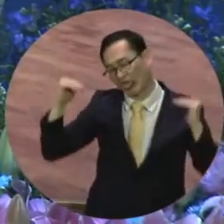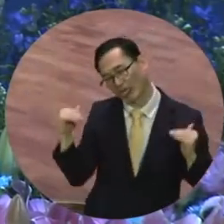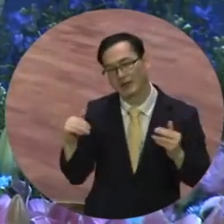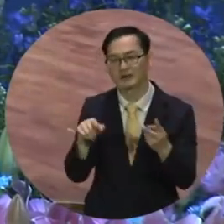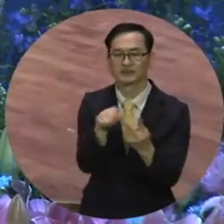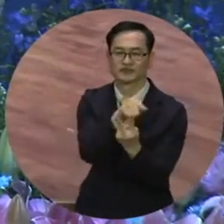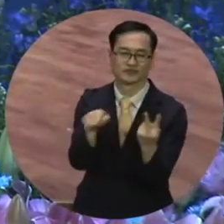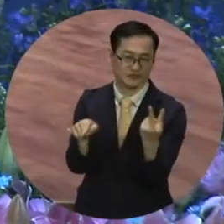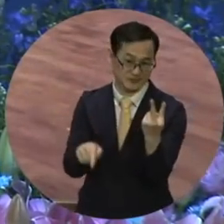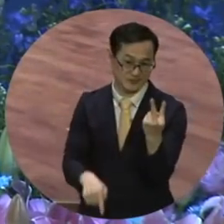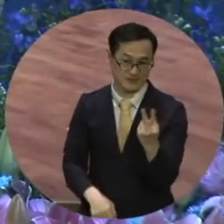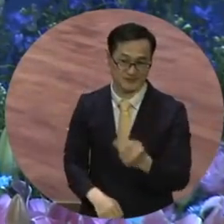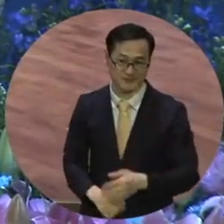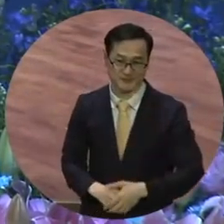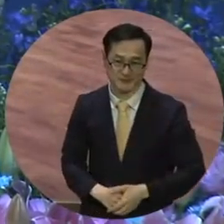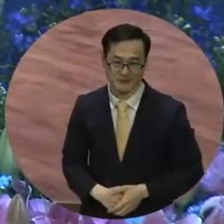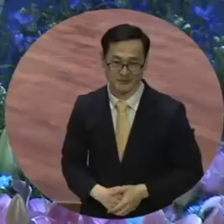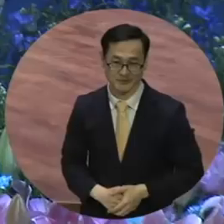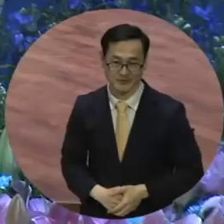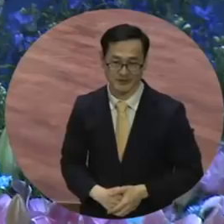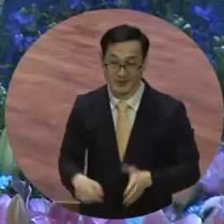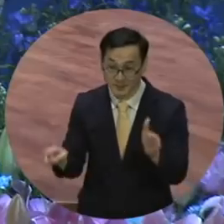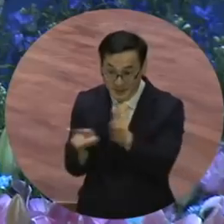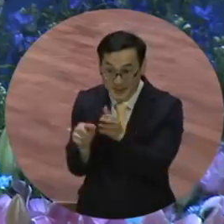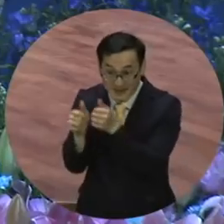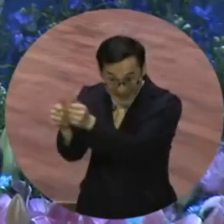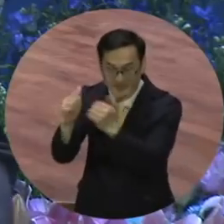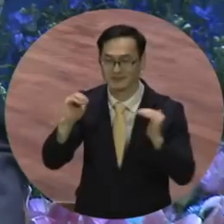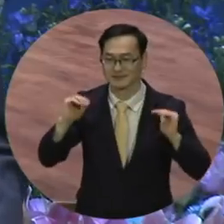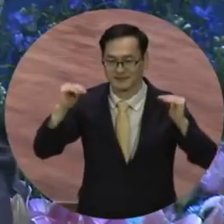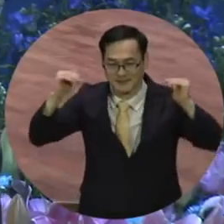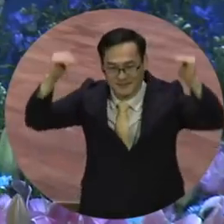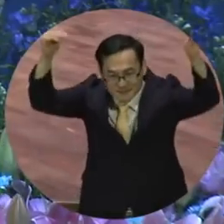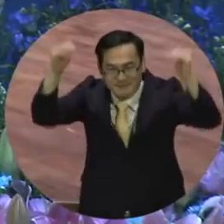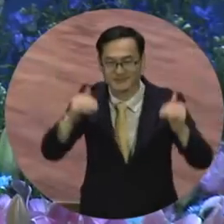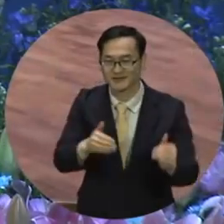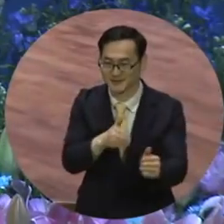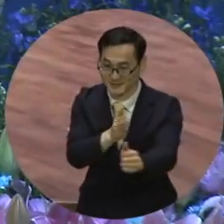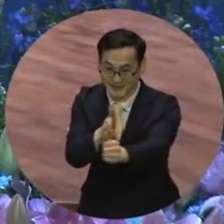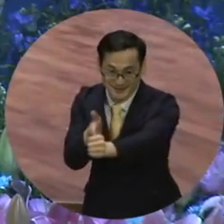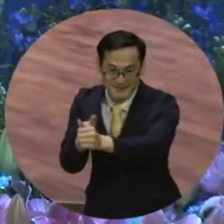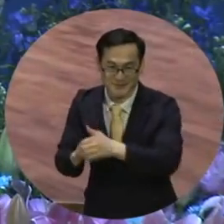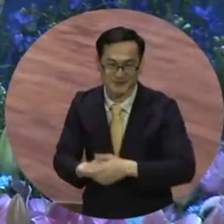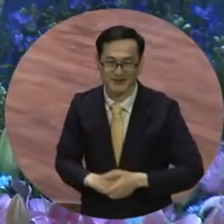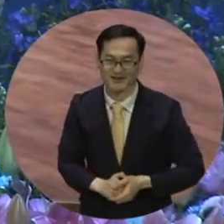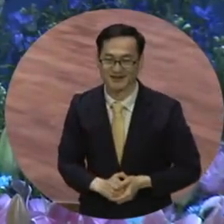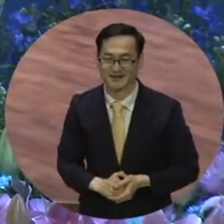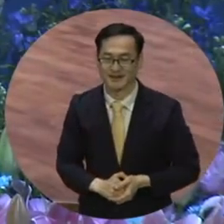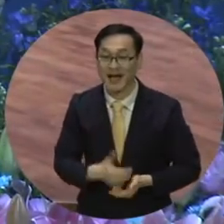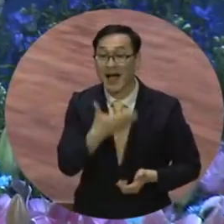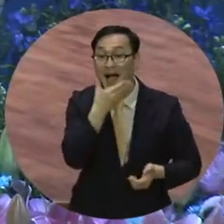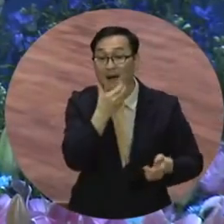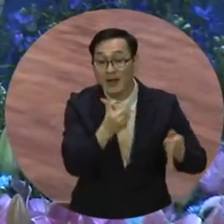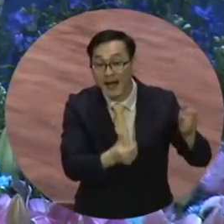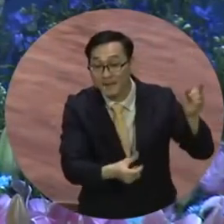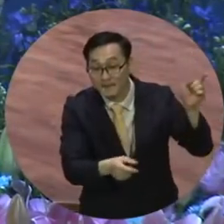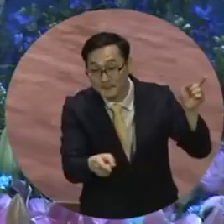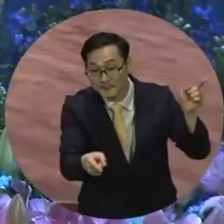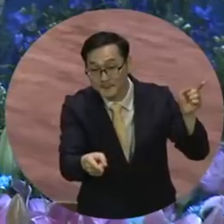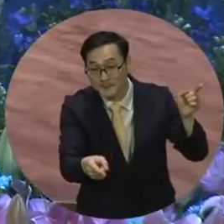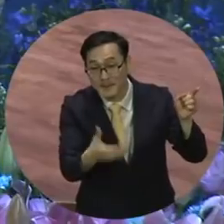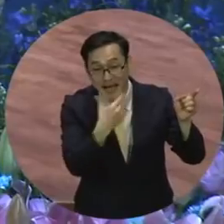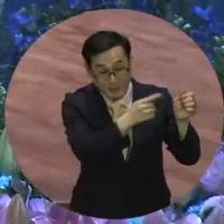믿음대로 될지어다. 성도 여러분, 아브라함이 믿었던 것처럼 하나님은 죽은 자를